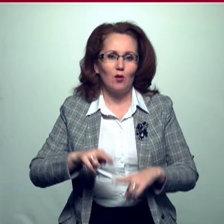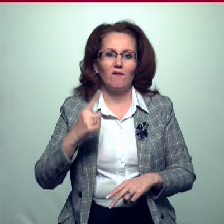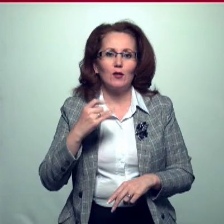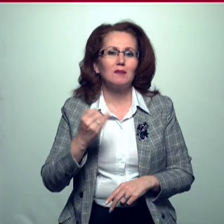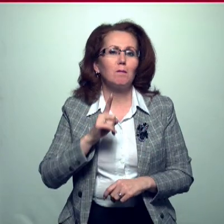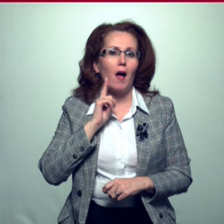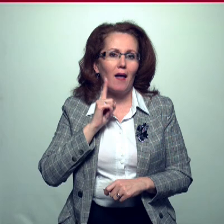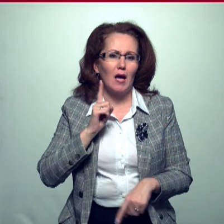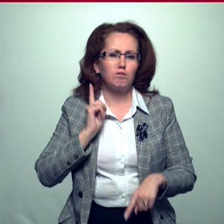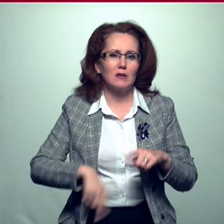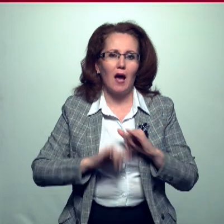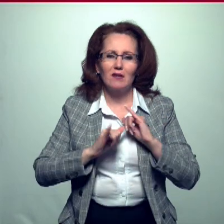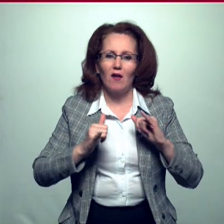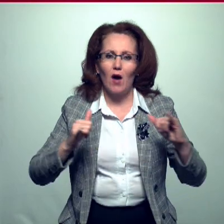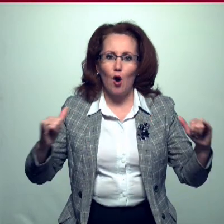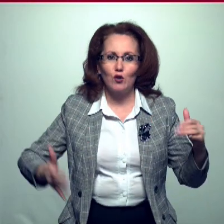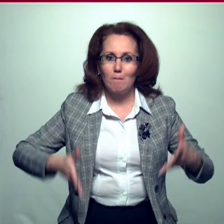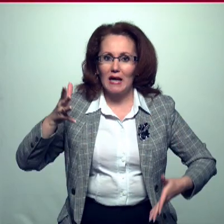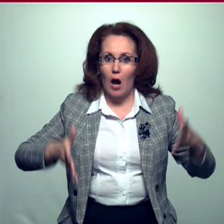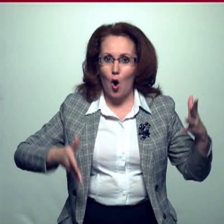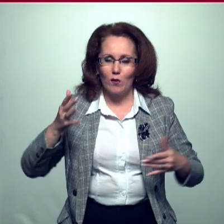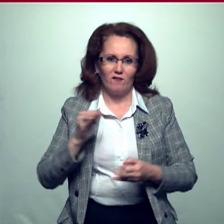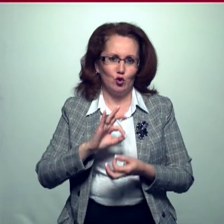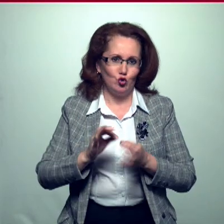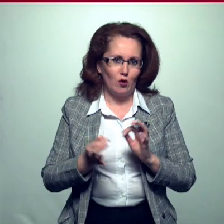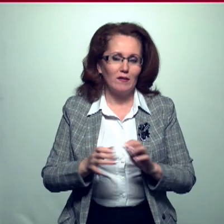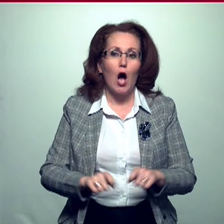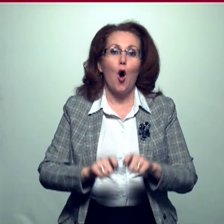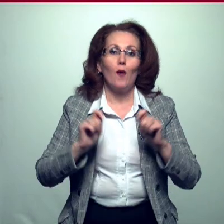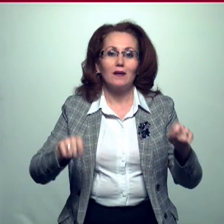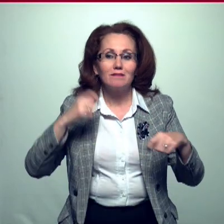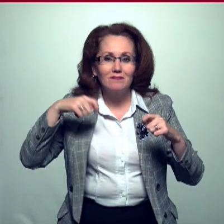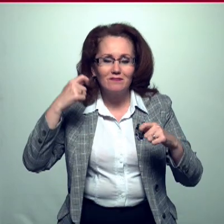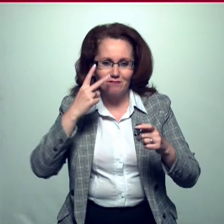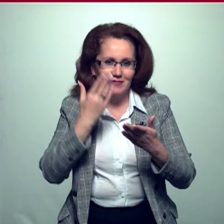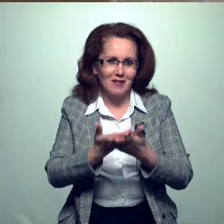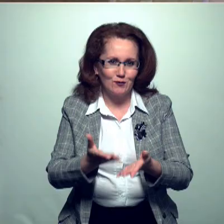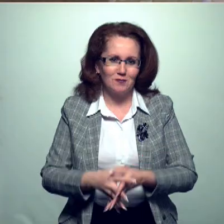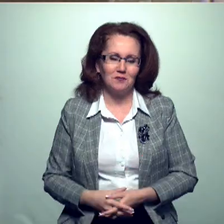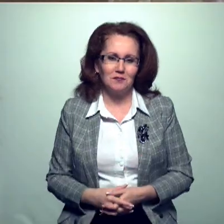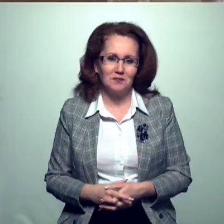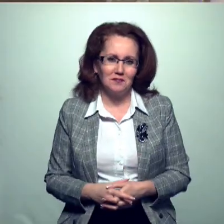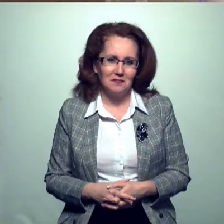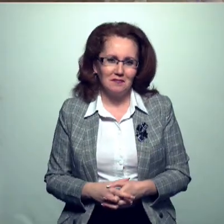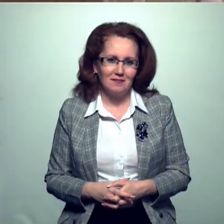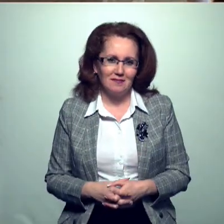из молодых и быстро развивающихся микрорайонов Ижевска. С открытия репортаж Александра Демидова.